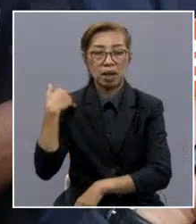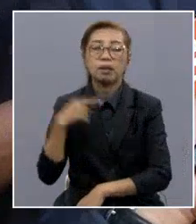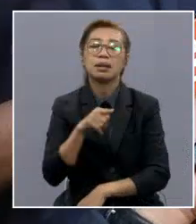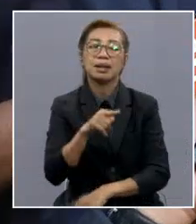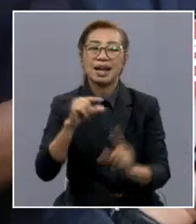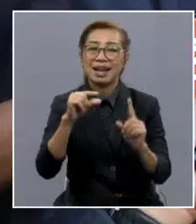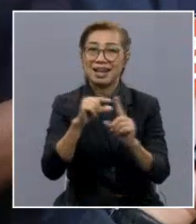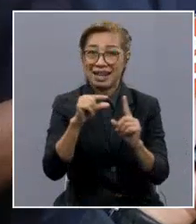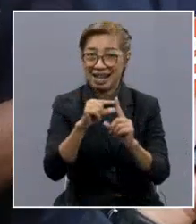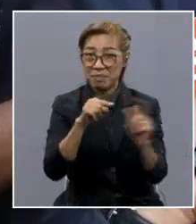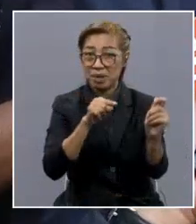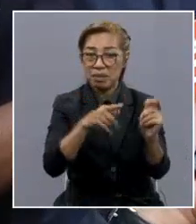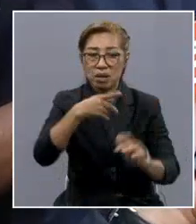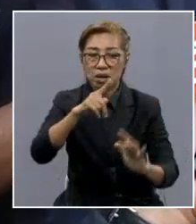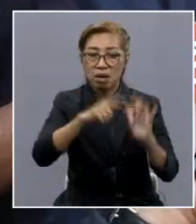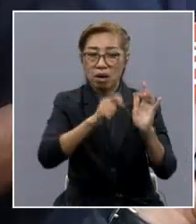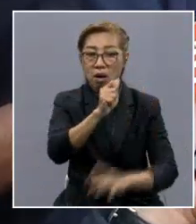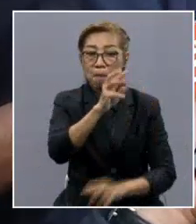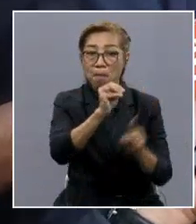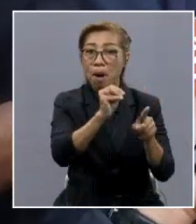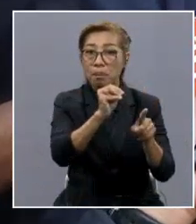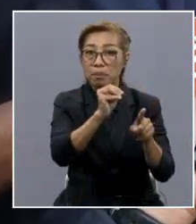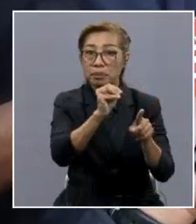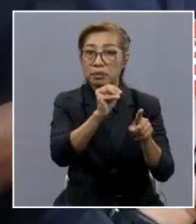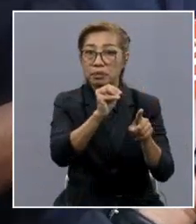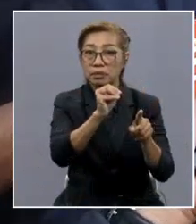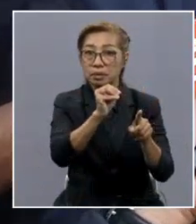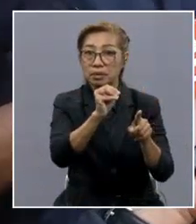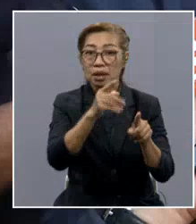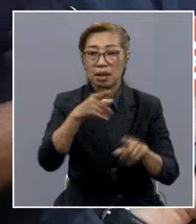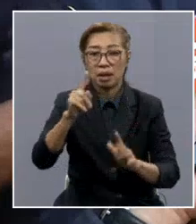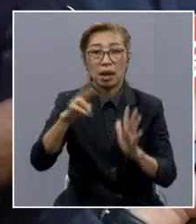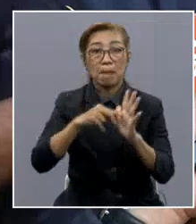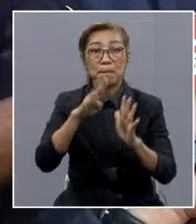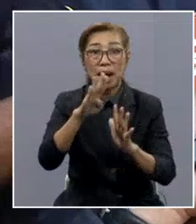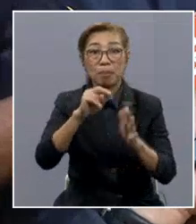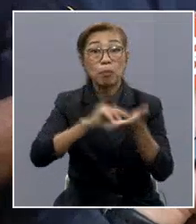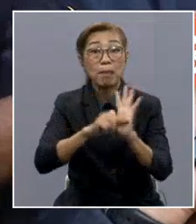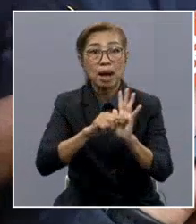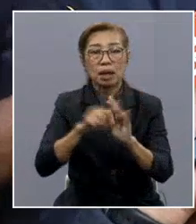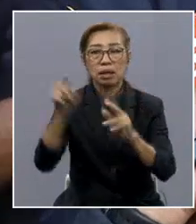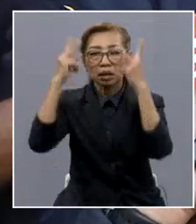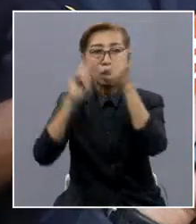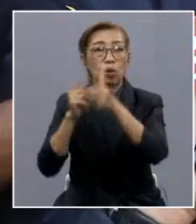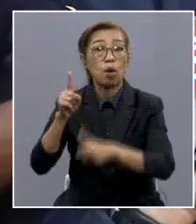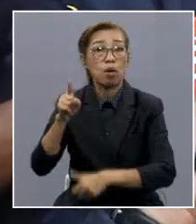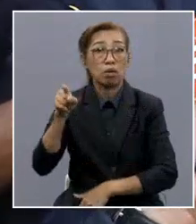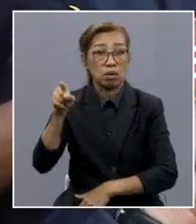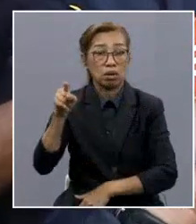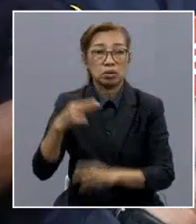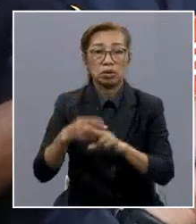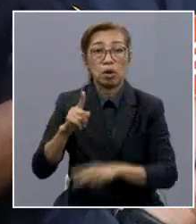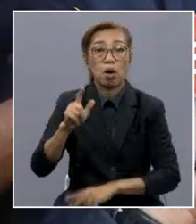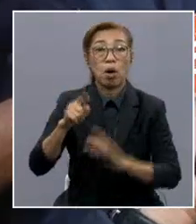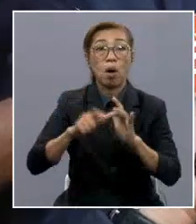บชื่อมันก็บอกอยู่แล้วนะว่ามันหมายถึงป้อมจะมาปราบความหมายก็คือดีอะค่ะก็แปลว่าป้อมช